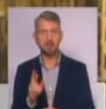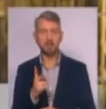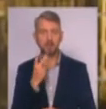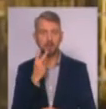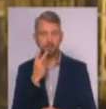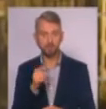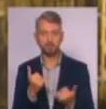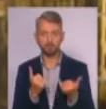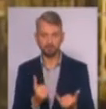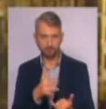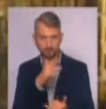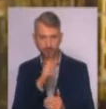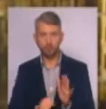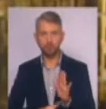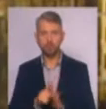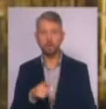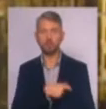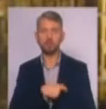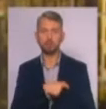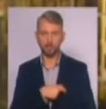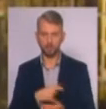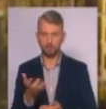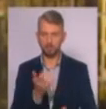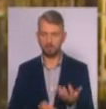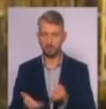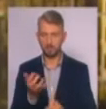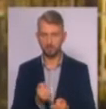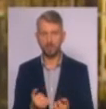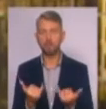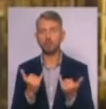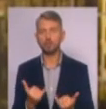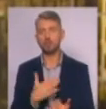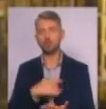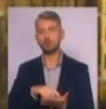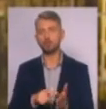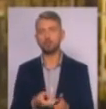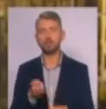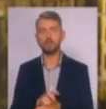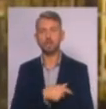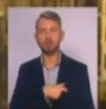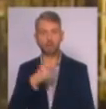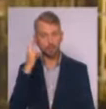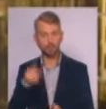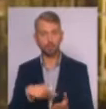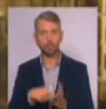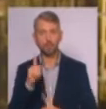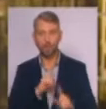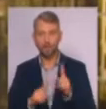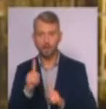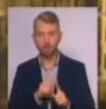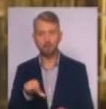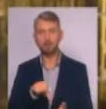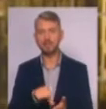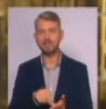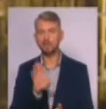новин спорту ми розпочинаємо її у розрізі депутатської приймальні. Сьогодні до нашої студії завітала депутат Київської міської ради,